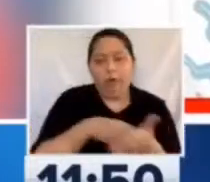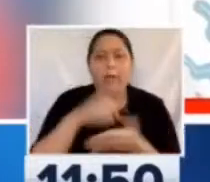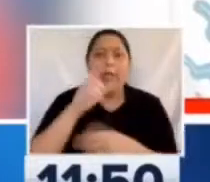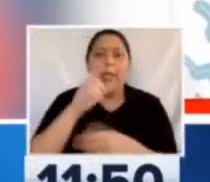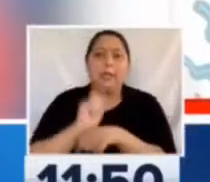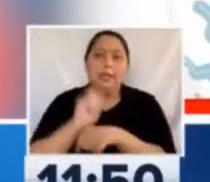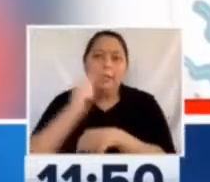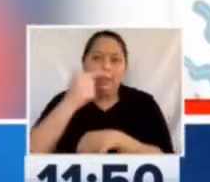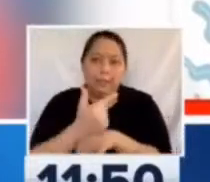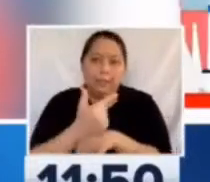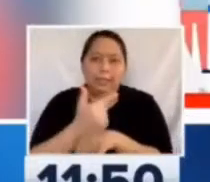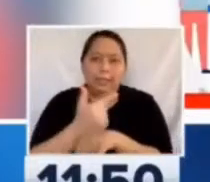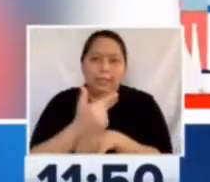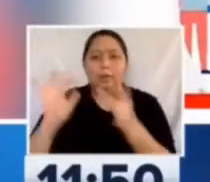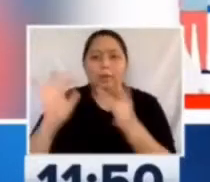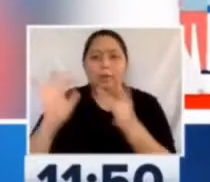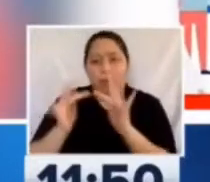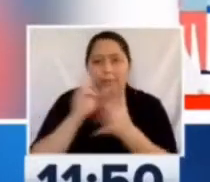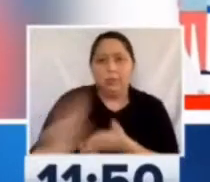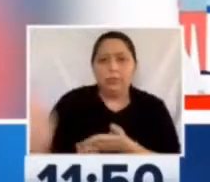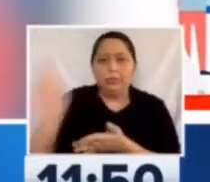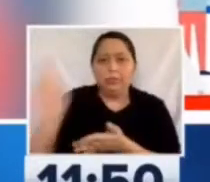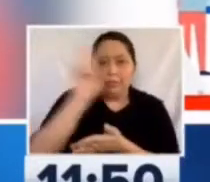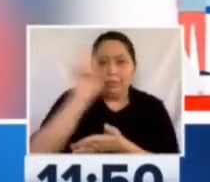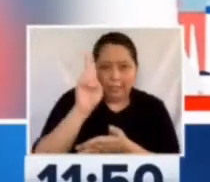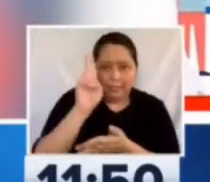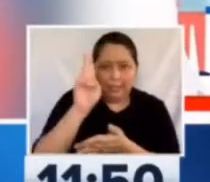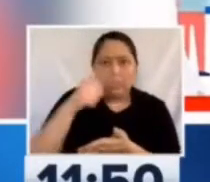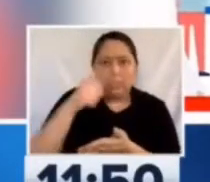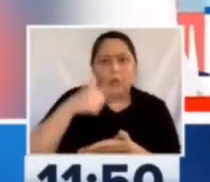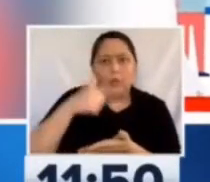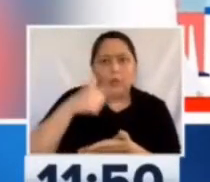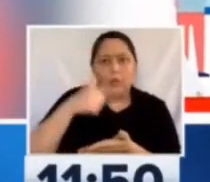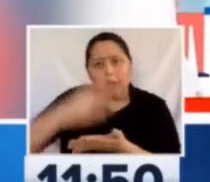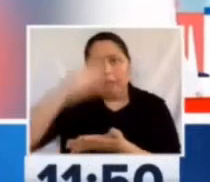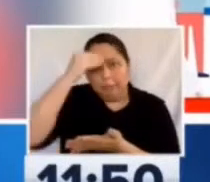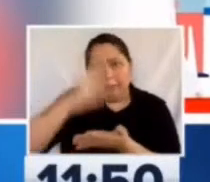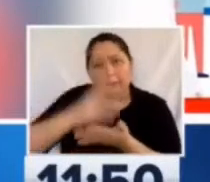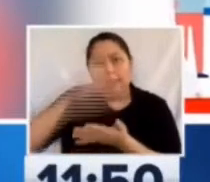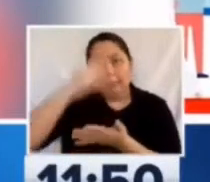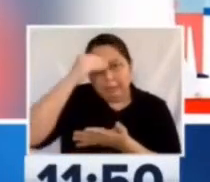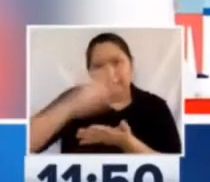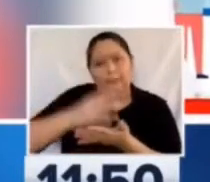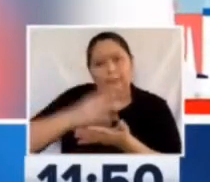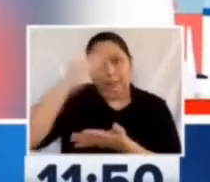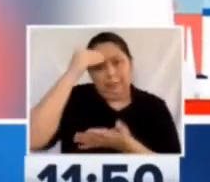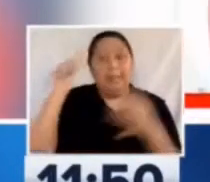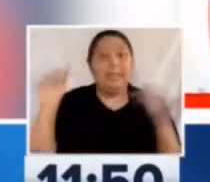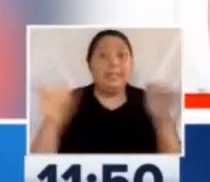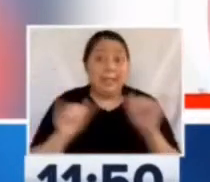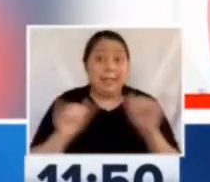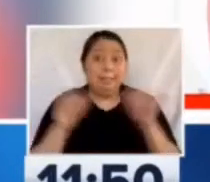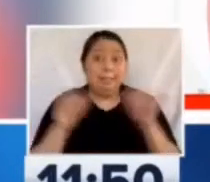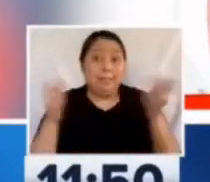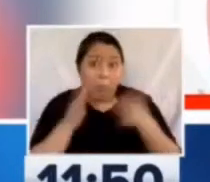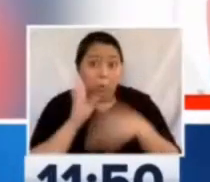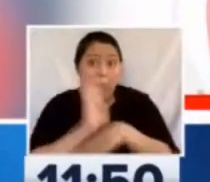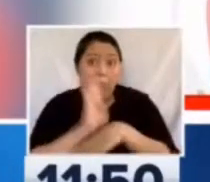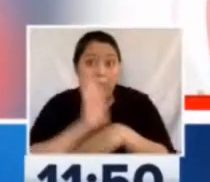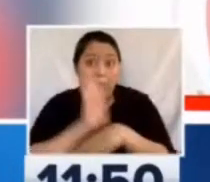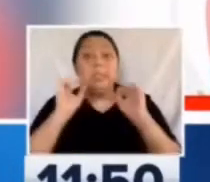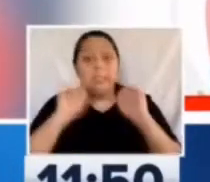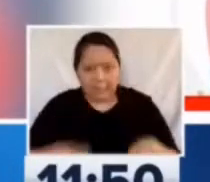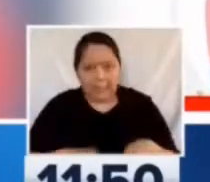Microsoft, Toyota, etc. Ano ho to, napaka-wide nung range ng mga courses na pwede nyo kunin. Pwede nyo tapusin yung ibang kurso sa 3